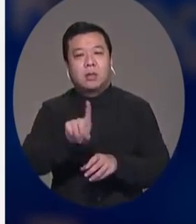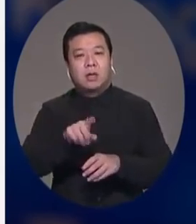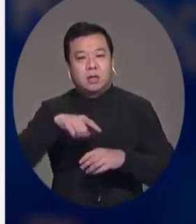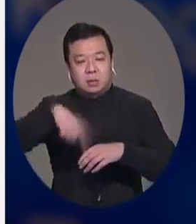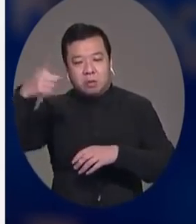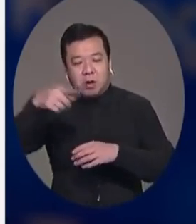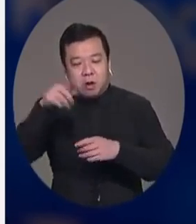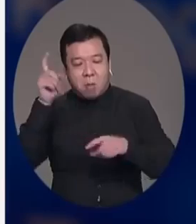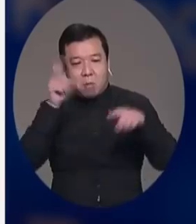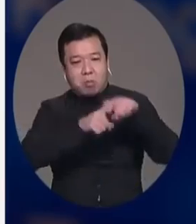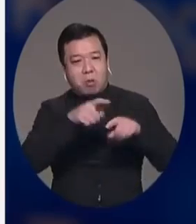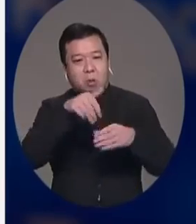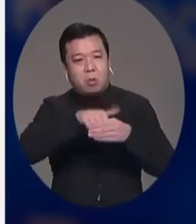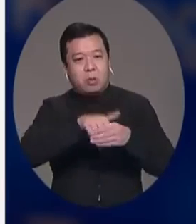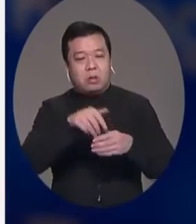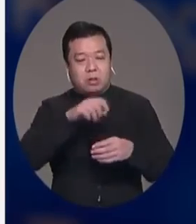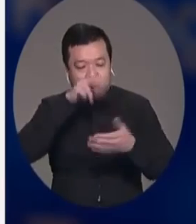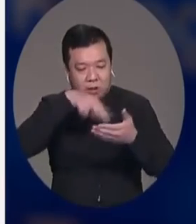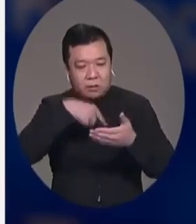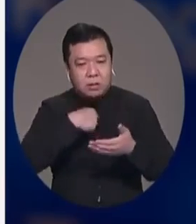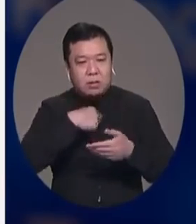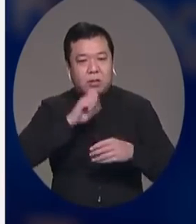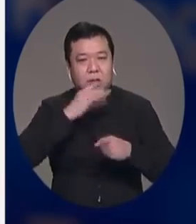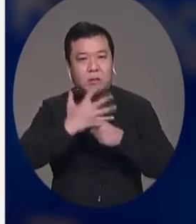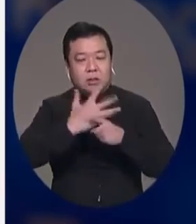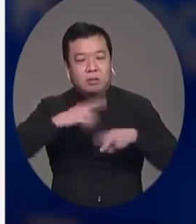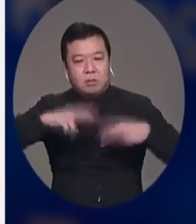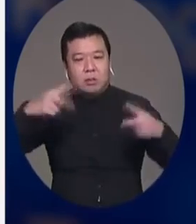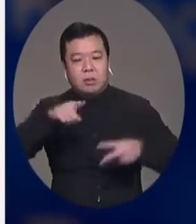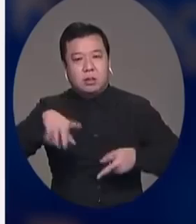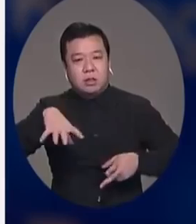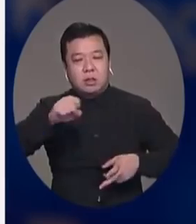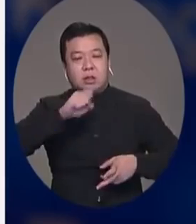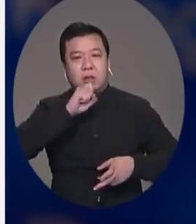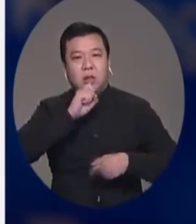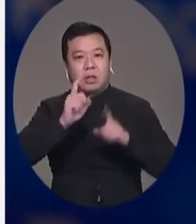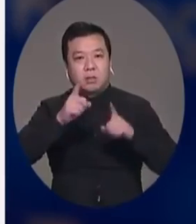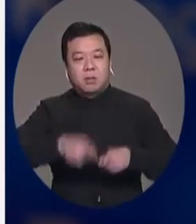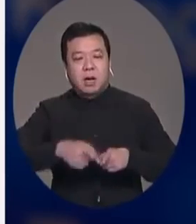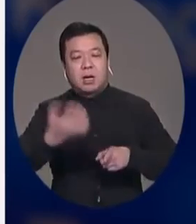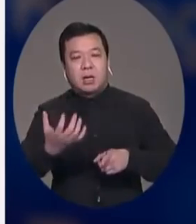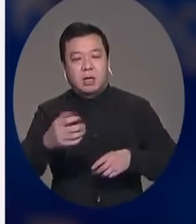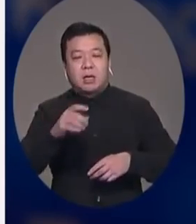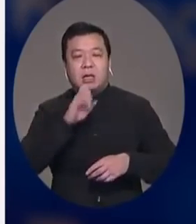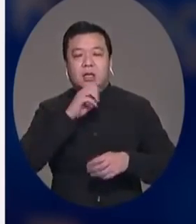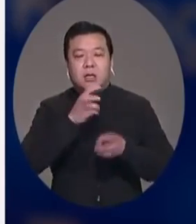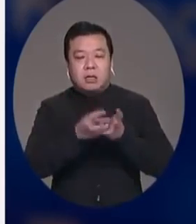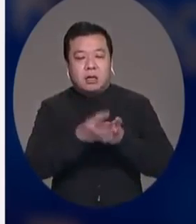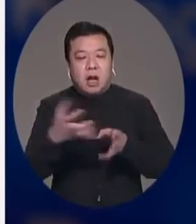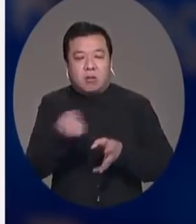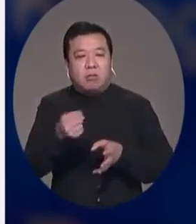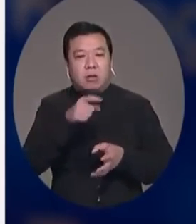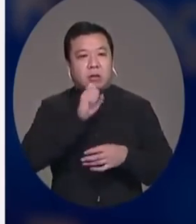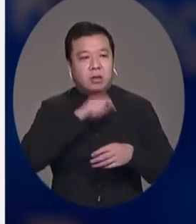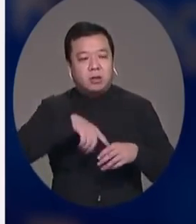查。意见稿提出15项修订，当中掌握超过100万用户个人资料的运营者到海外上